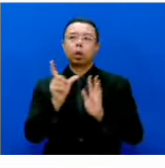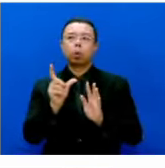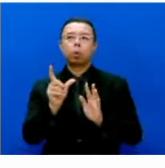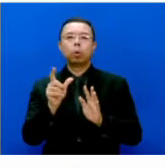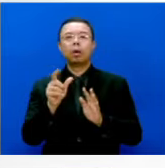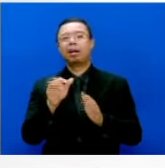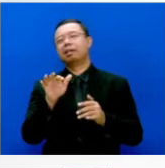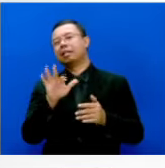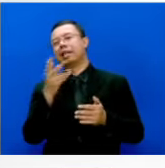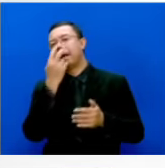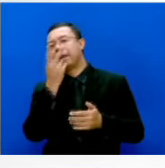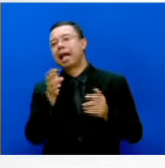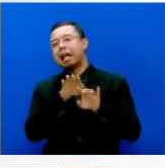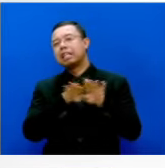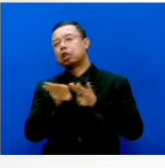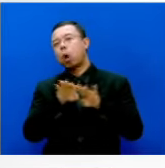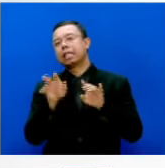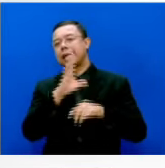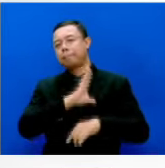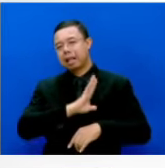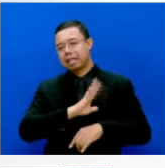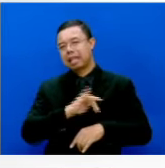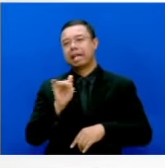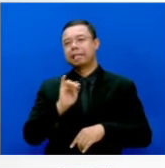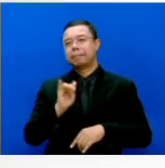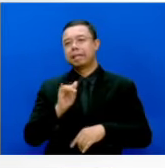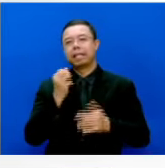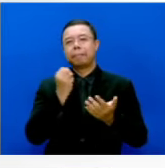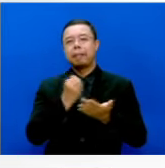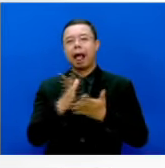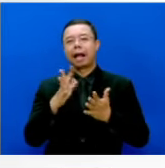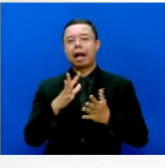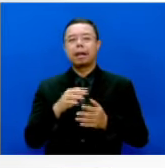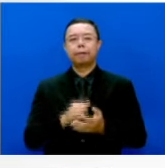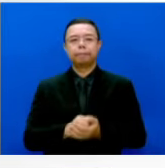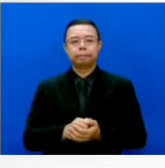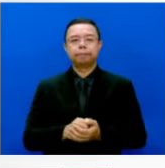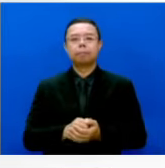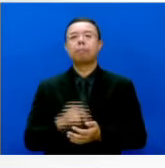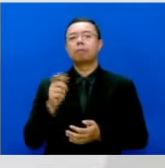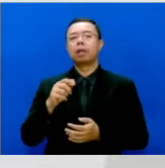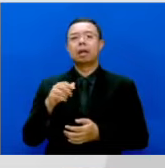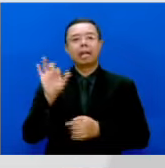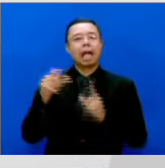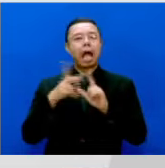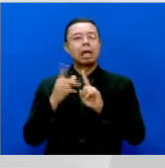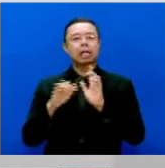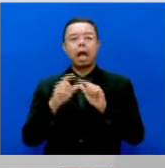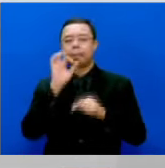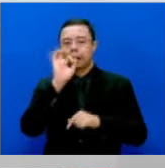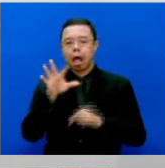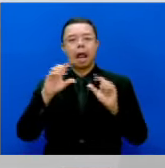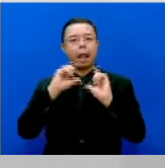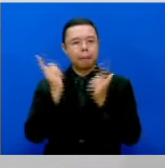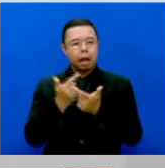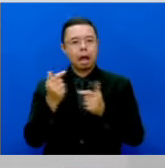tidak peka akan situasi di Palestina saat ini Gus Yahya juga menjelaskan bahwa lembaga Yang menaungi